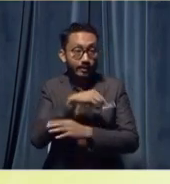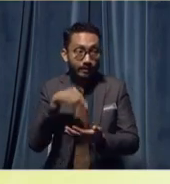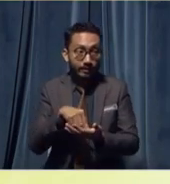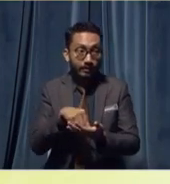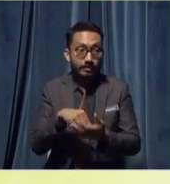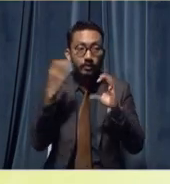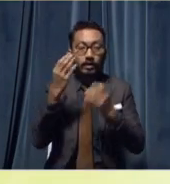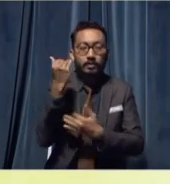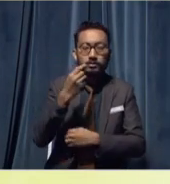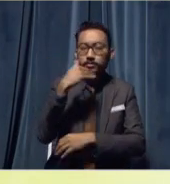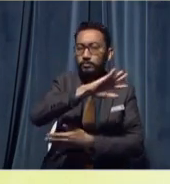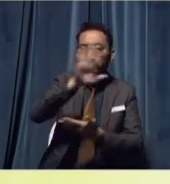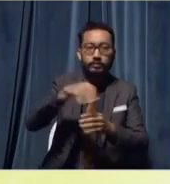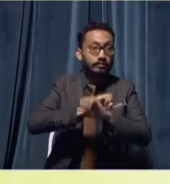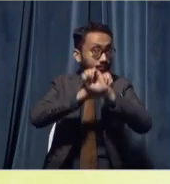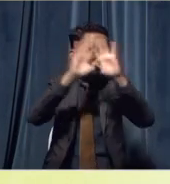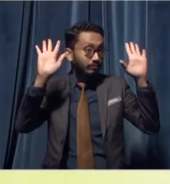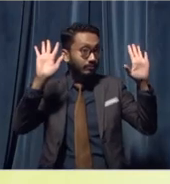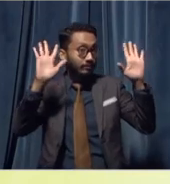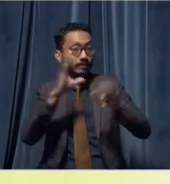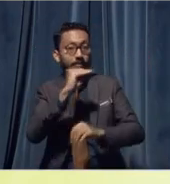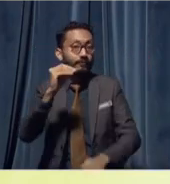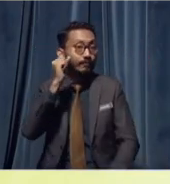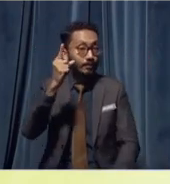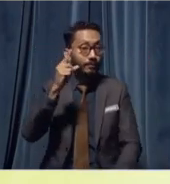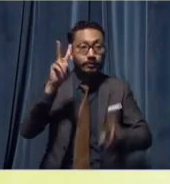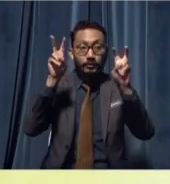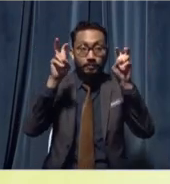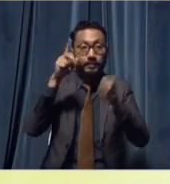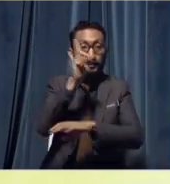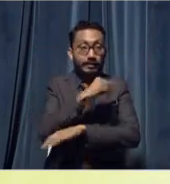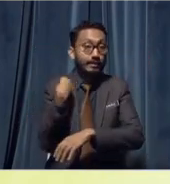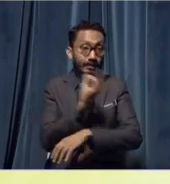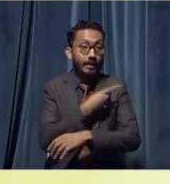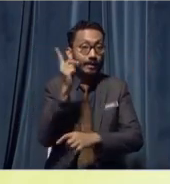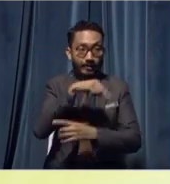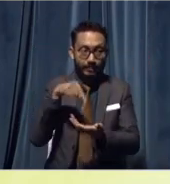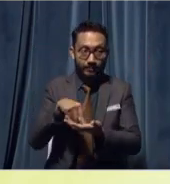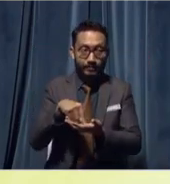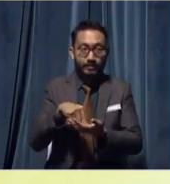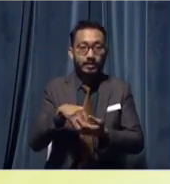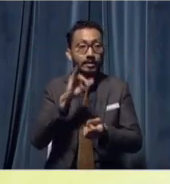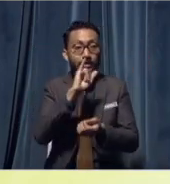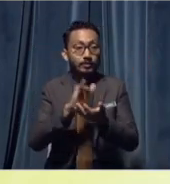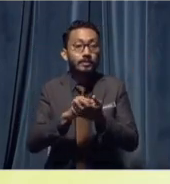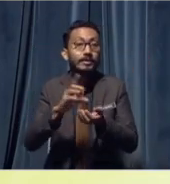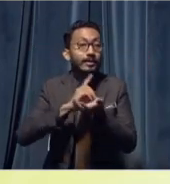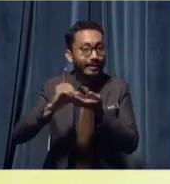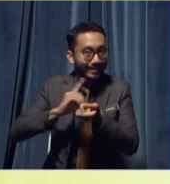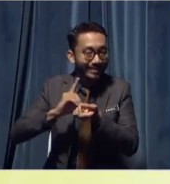harap semua sudah jelas dan faham topik hari ini iaitu deterjen.